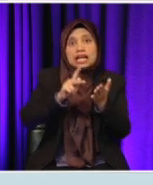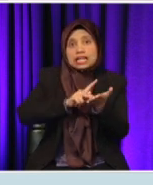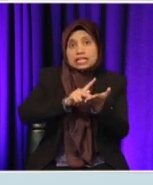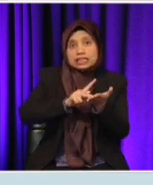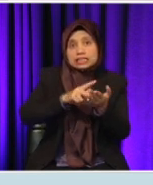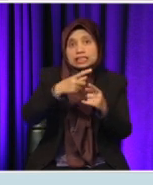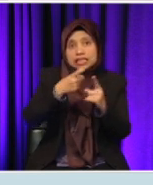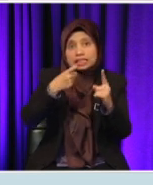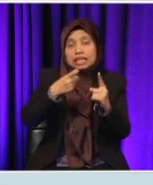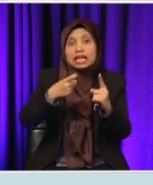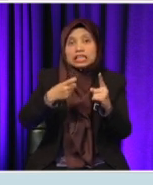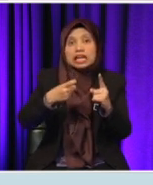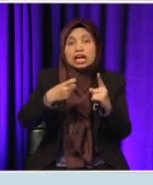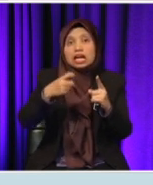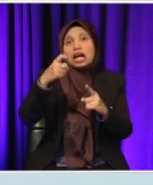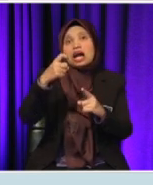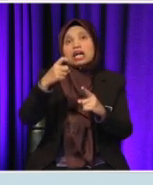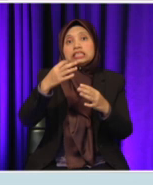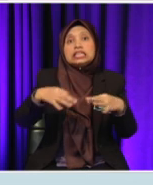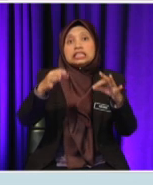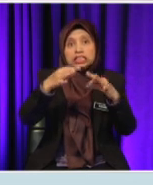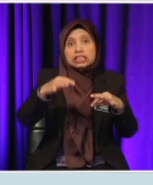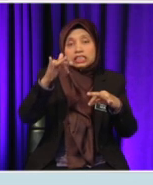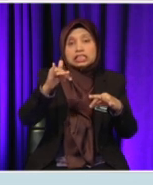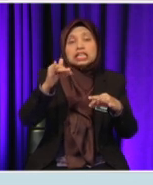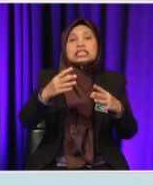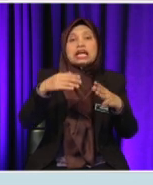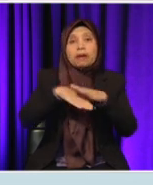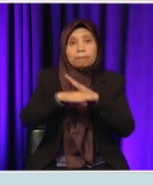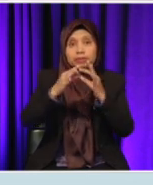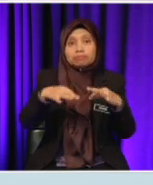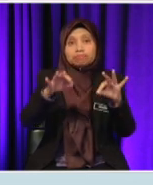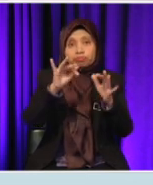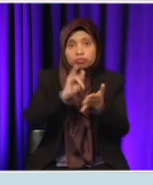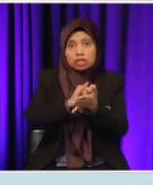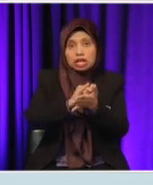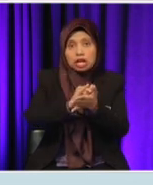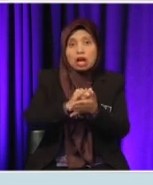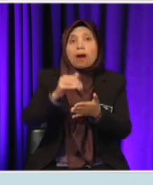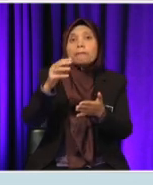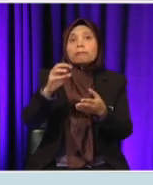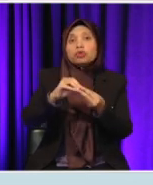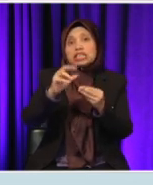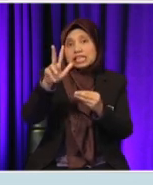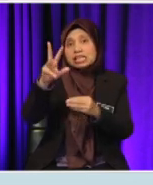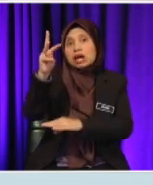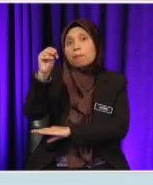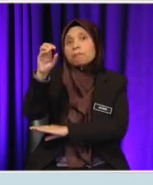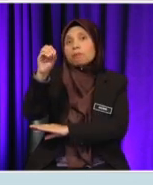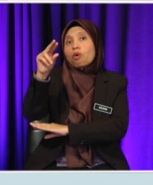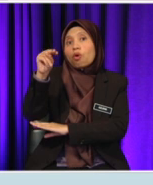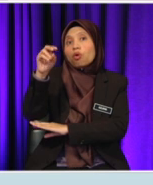aksi-aksi udah kita lihat yang ketiga adalah monolog menurut kita bagi pada dua yaitu Maulud biasa